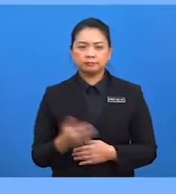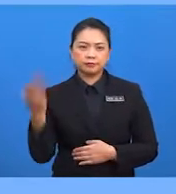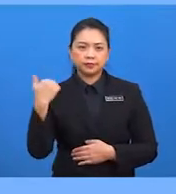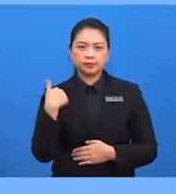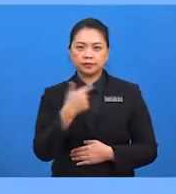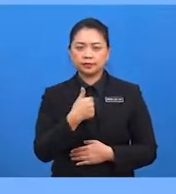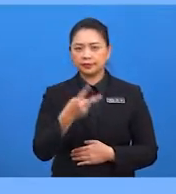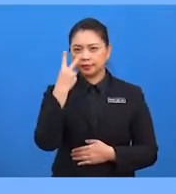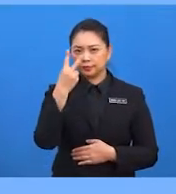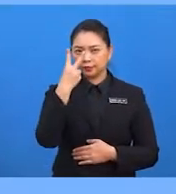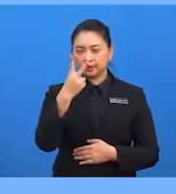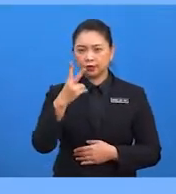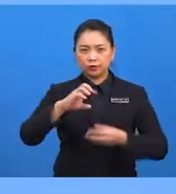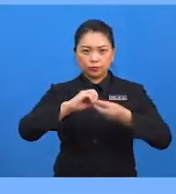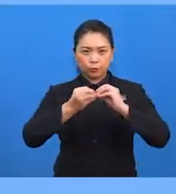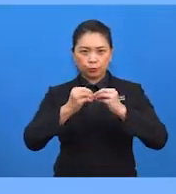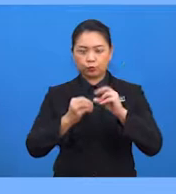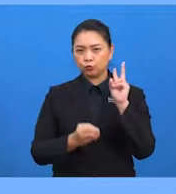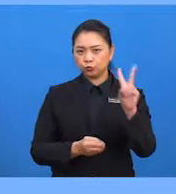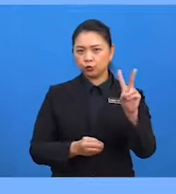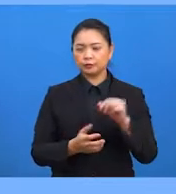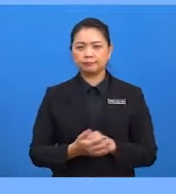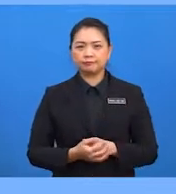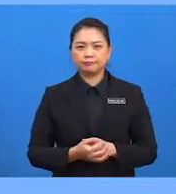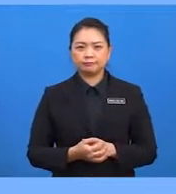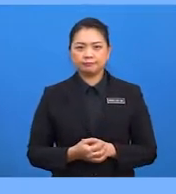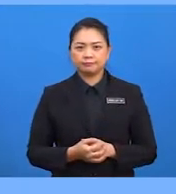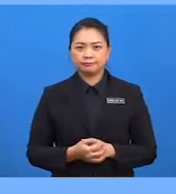Mari kita beralih kepada soalan kedua.